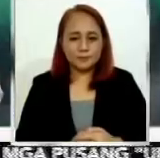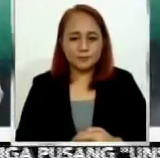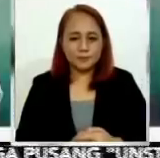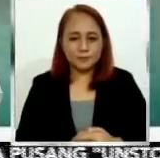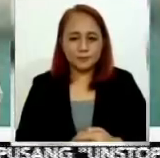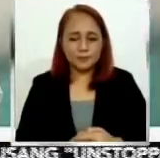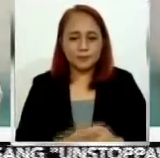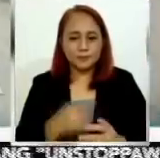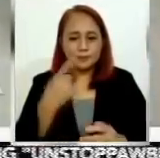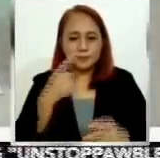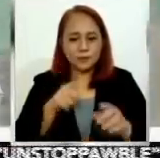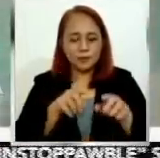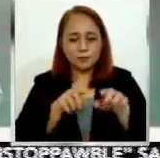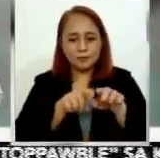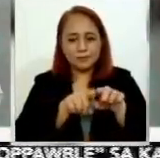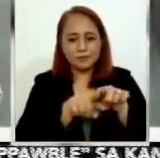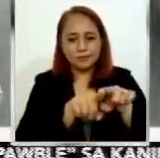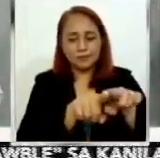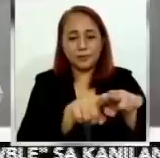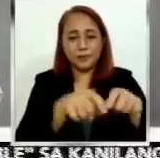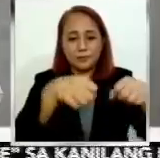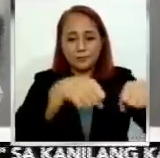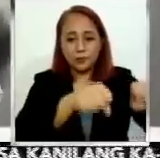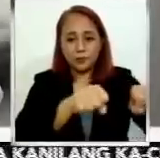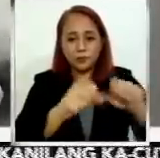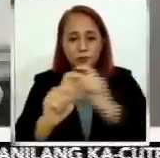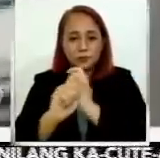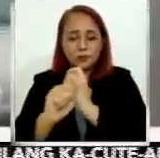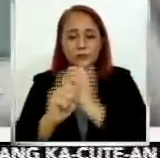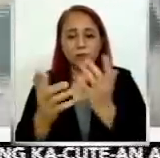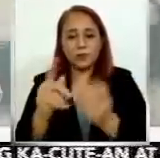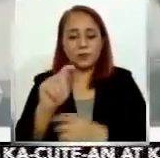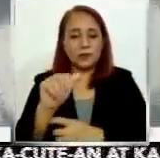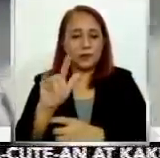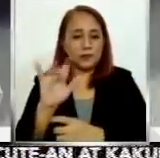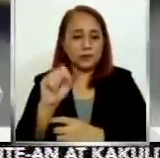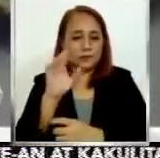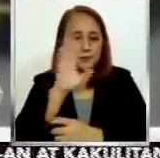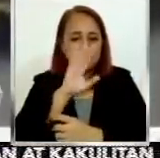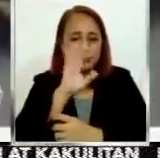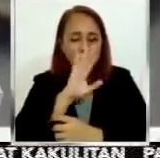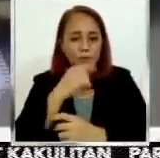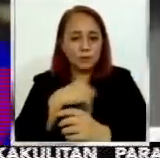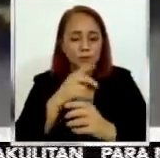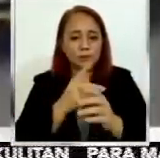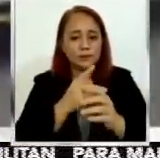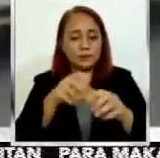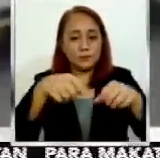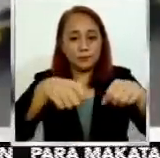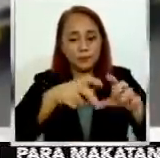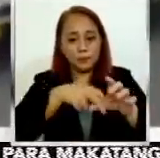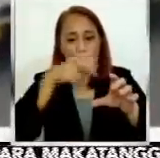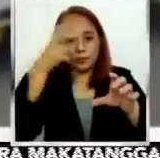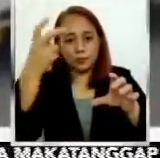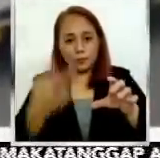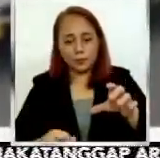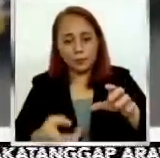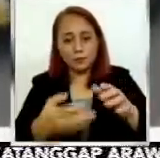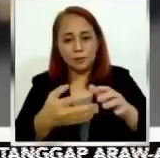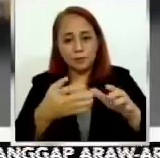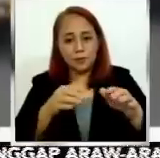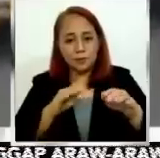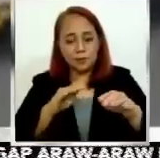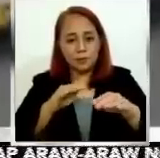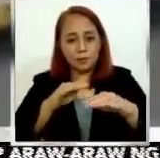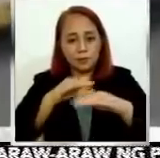Nasagi ng fuel tanker ang motorsiklong yan sa Talisay City, Cebu. Bumagsak ang rider. Pero bago pa man madaganan ng gulong ang ulo